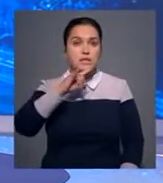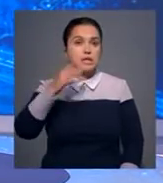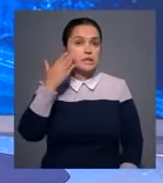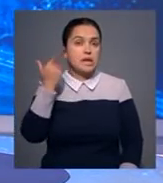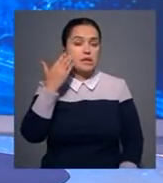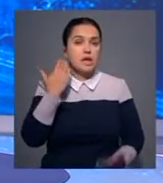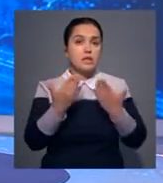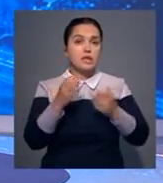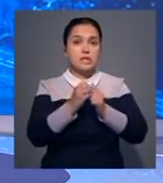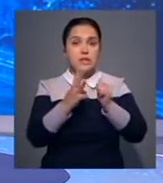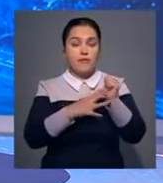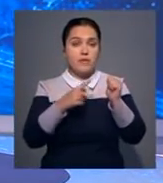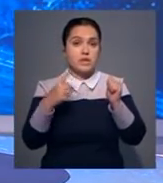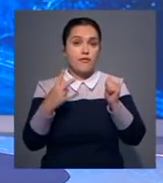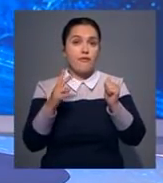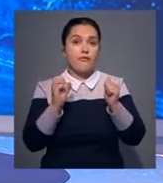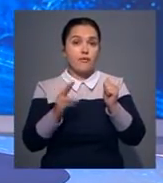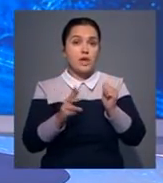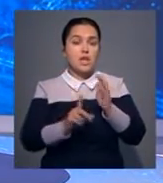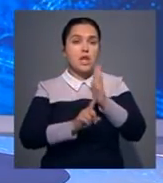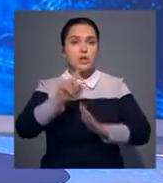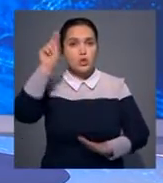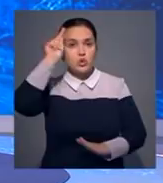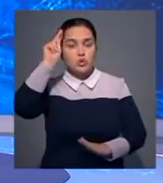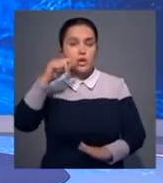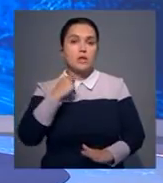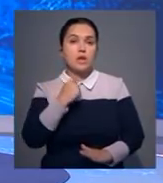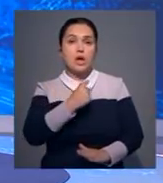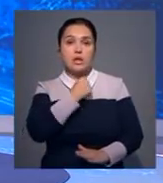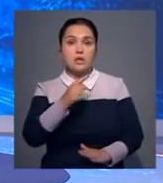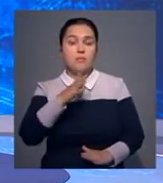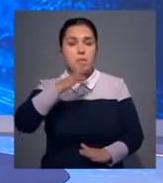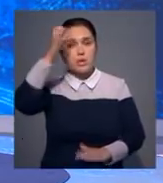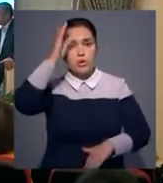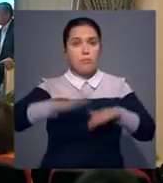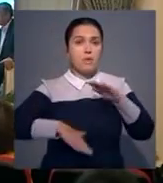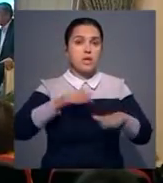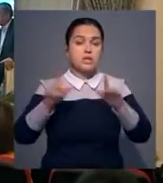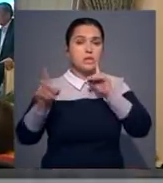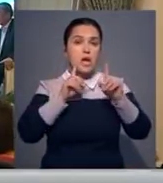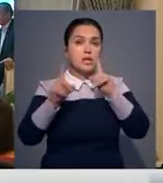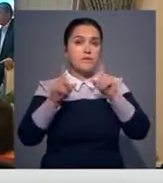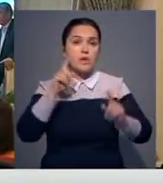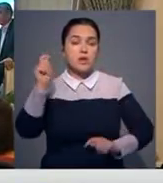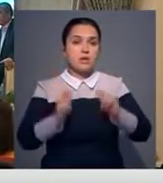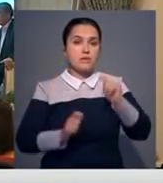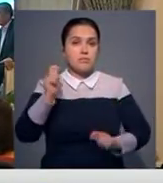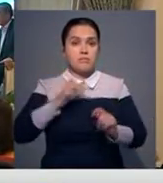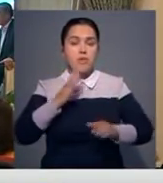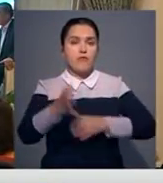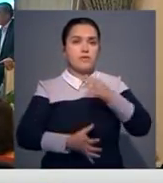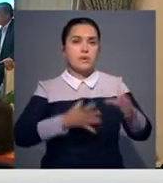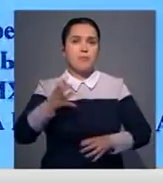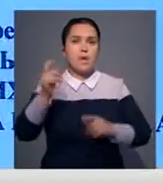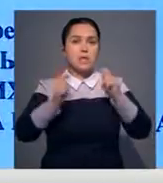Казахско-татарские отношения 19-20 веков начали изучать в Талдыкургане. Там прошла научно-практическая конференция, организованная Всемирным